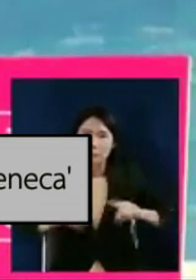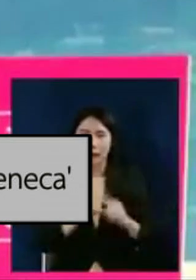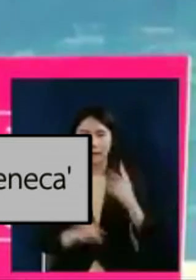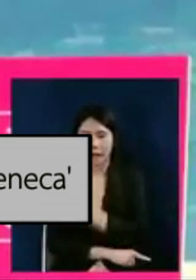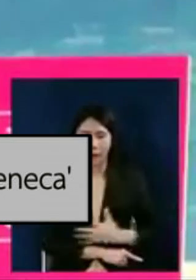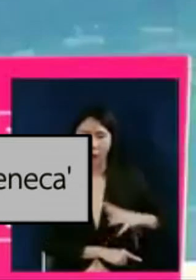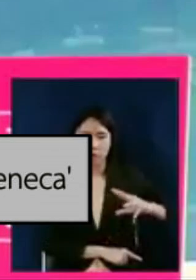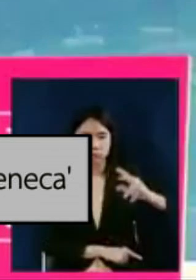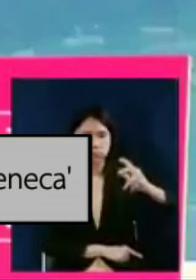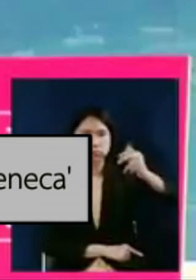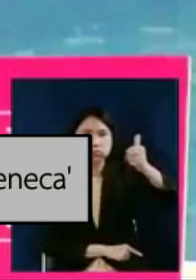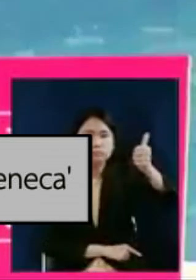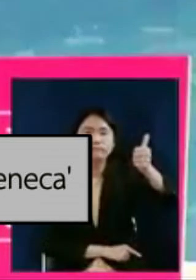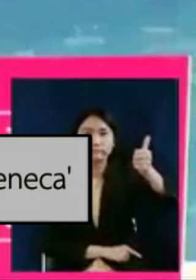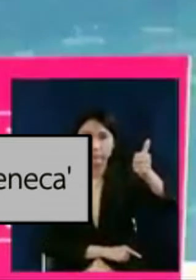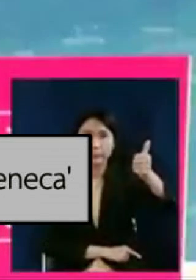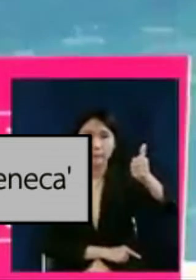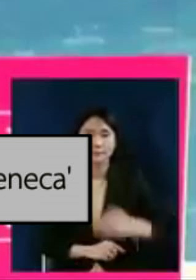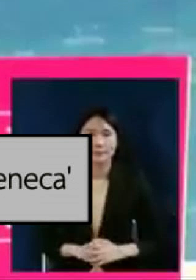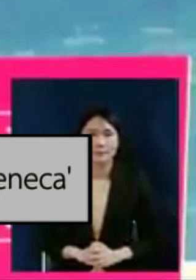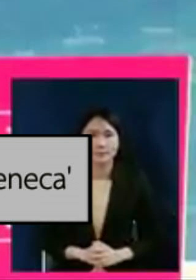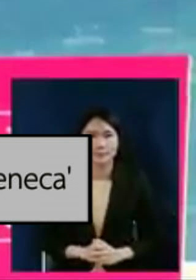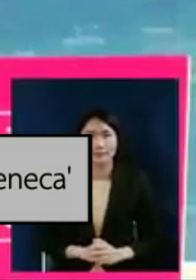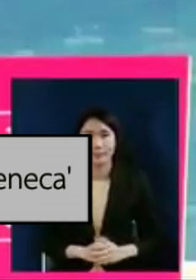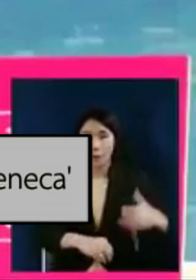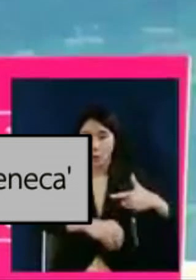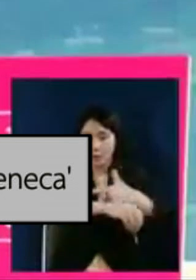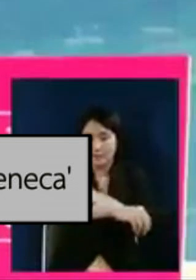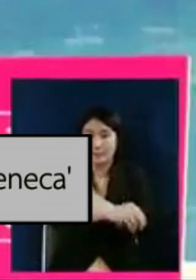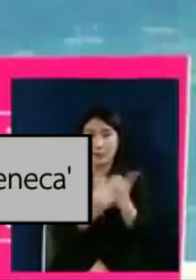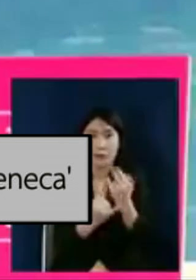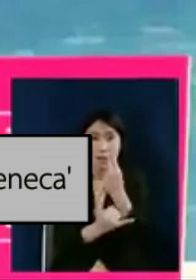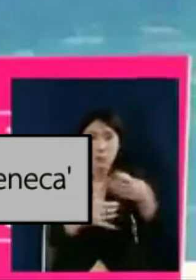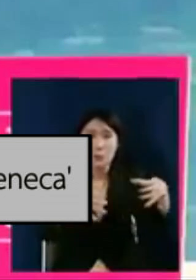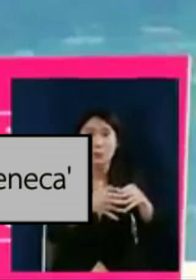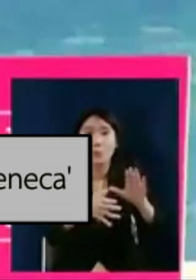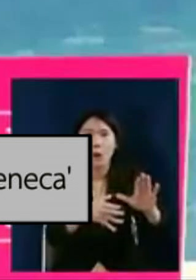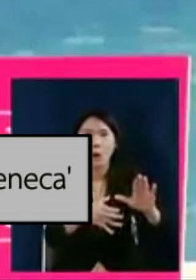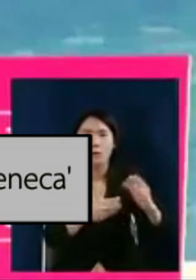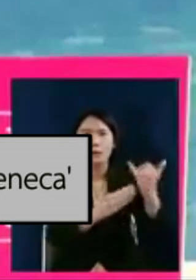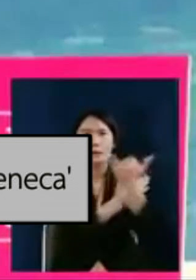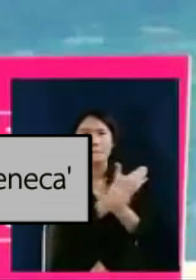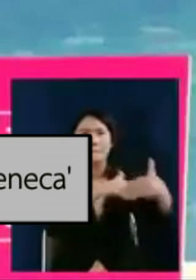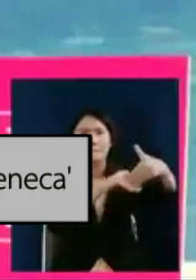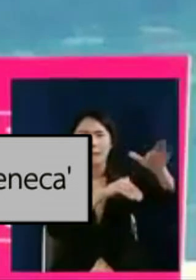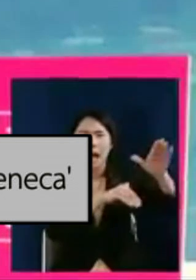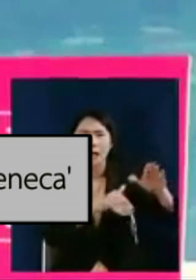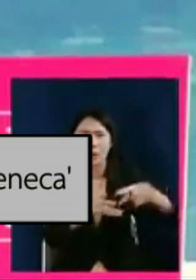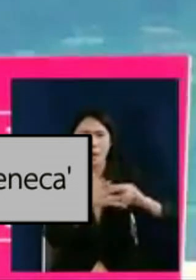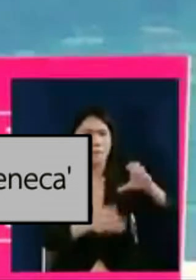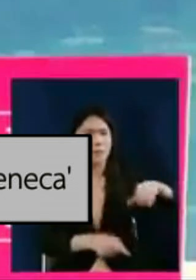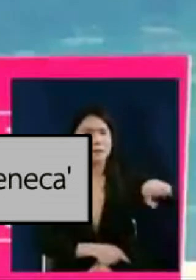นะครับเป็นตัวสร้างนะ maximในกลุ่มนี้เราจะเห็นเลยไม่ว่าของไฟเซอร์มือของโมเดิร์นอ้า